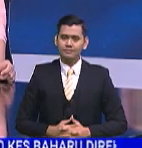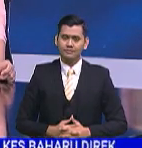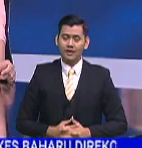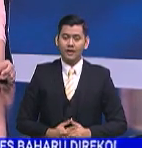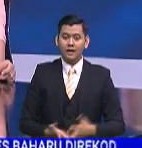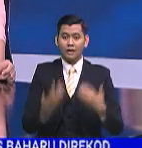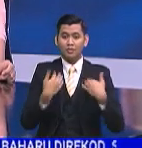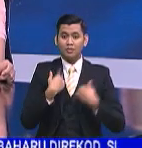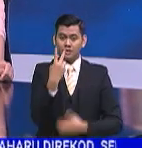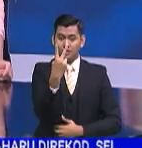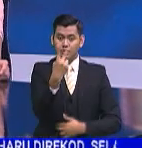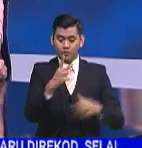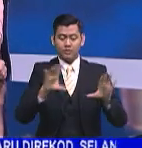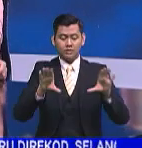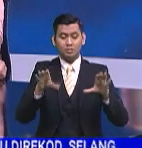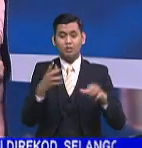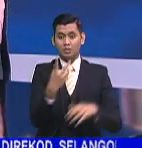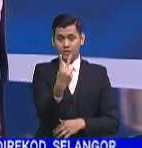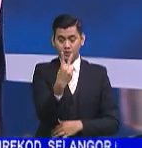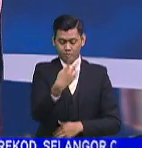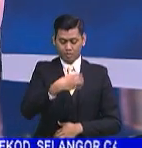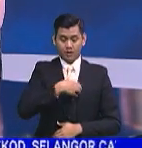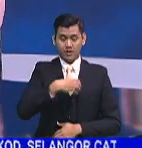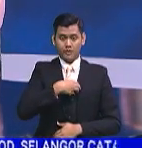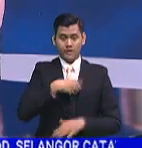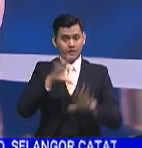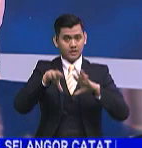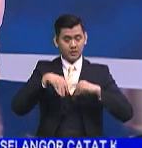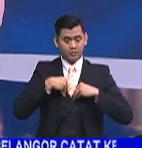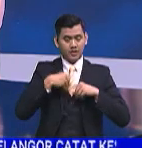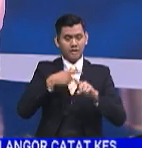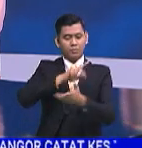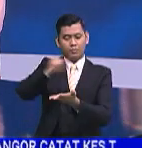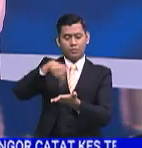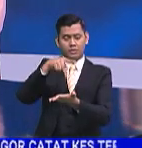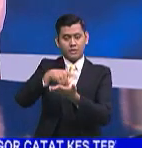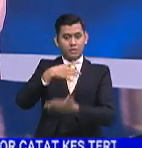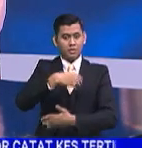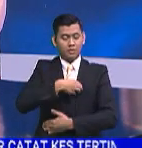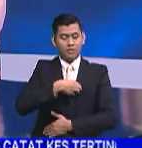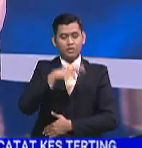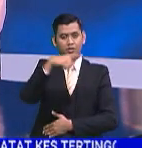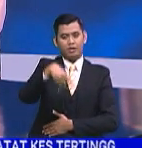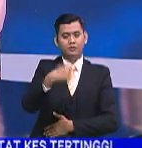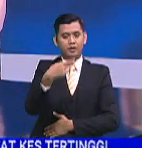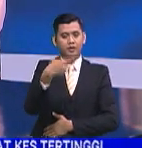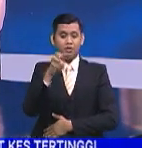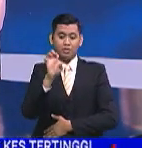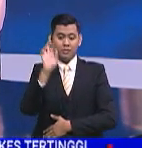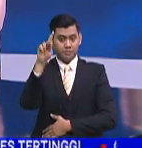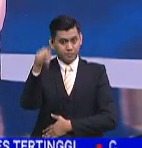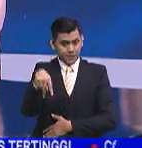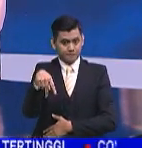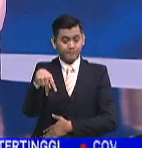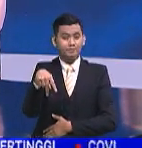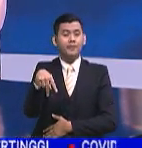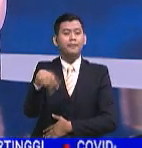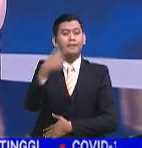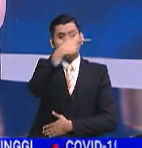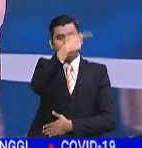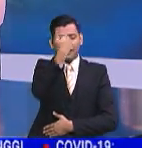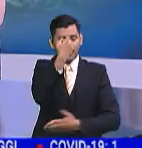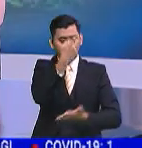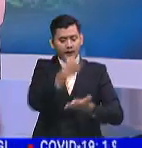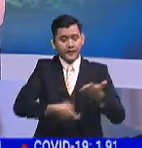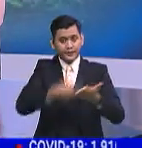Hanya dua aduan diterima Pusat Aduan Kementerian Perdagangan Dalam Negeri dan Hal Ehwal Pengguna KPDNHEP berhubung isu kenaikan